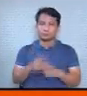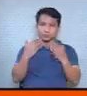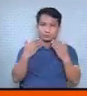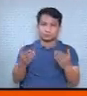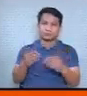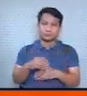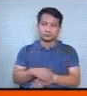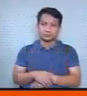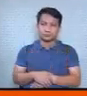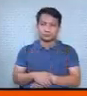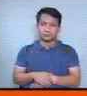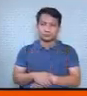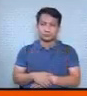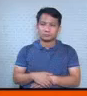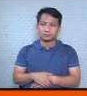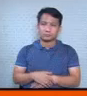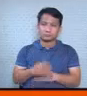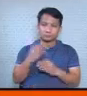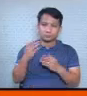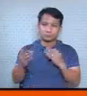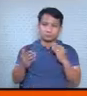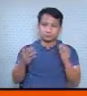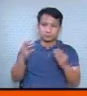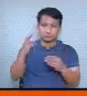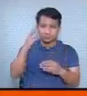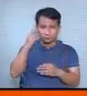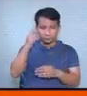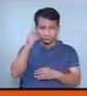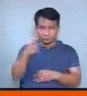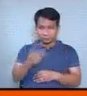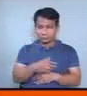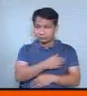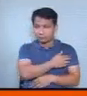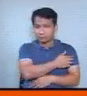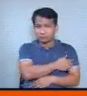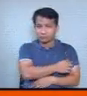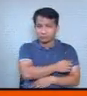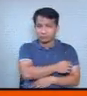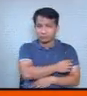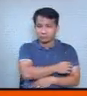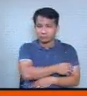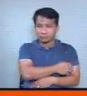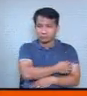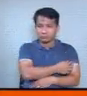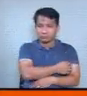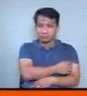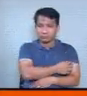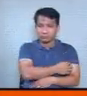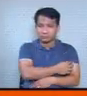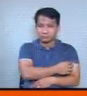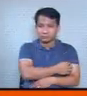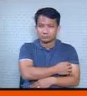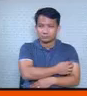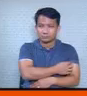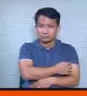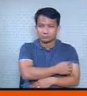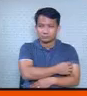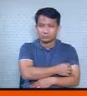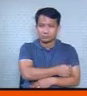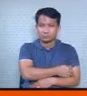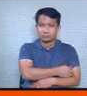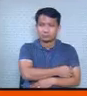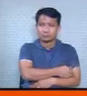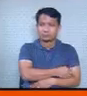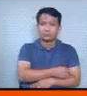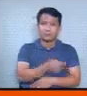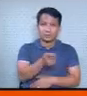Bukas po magtanghali. Okay. Opo. Thank you po. Thank you po. Thank you, sir. Sir. Malawak po yung Dole, hindi ko po alam saan pong